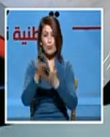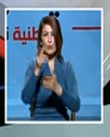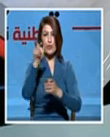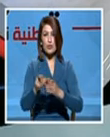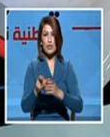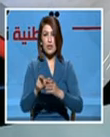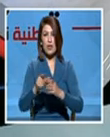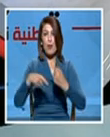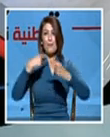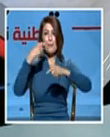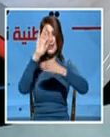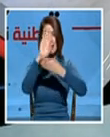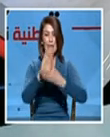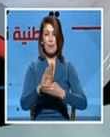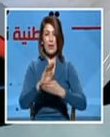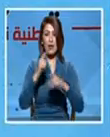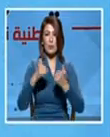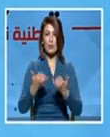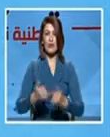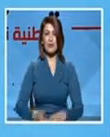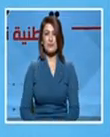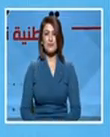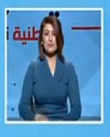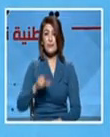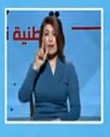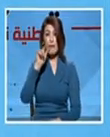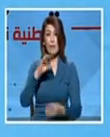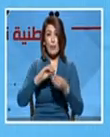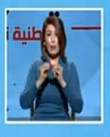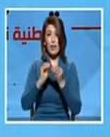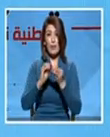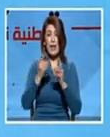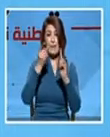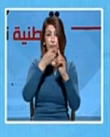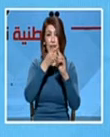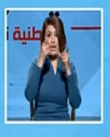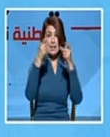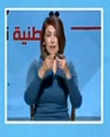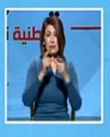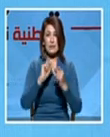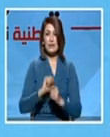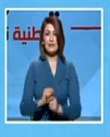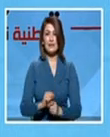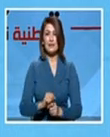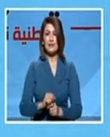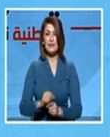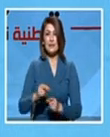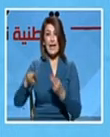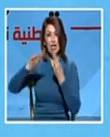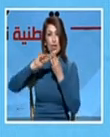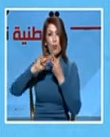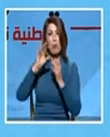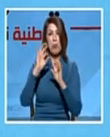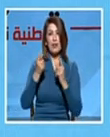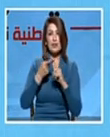حمايه اللي يلزمها تكون موجوده. هل فما اشكال ايضا في القطاع الخاص؟ اي انا مانيش ملاهي كان